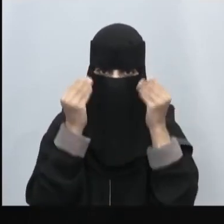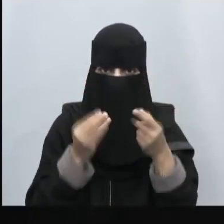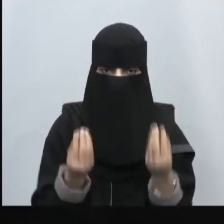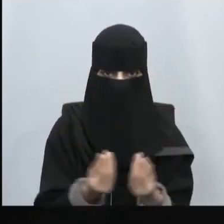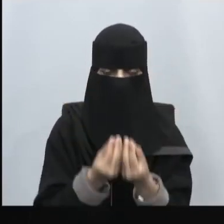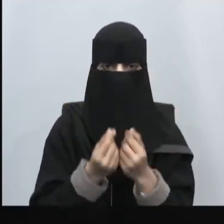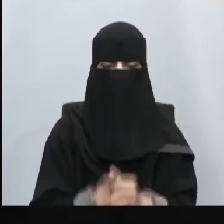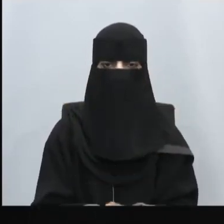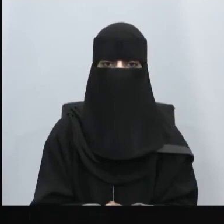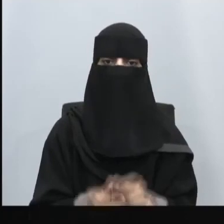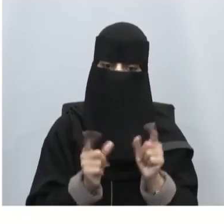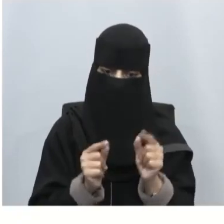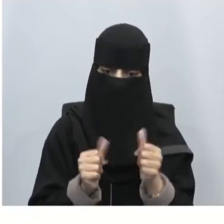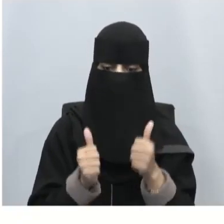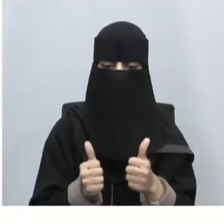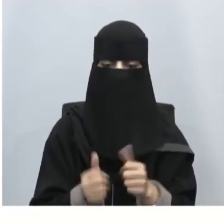سويا احسنتم